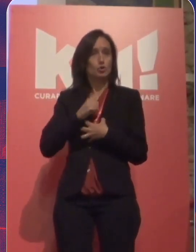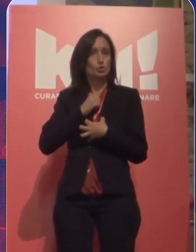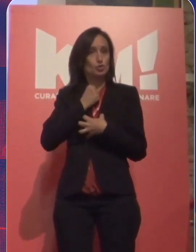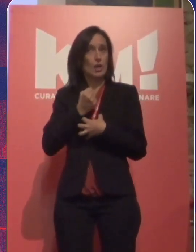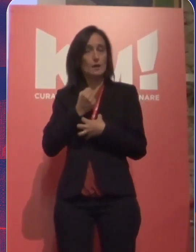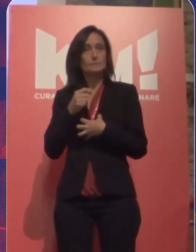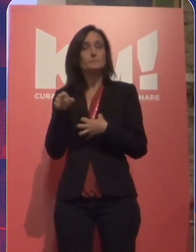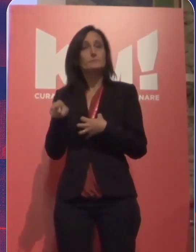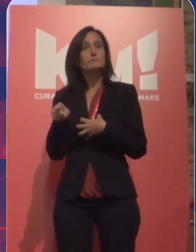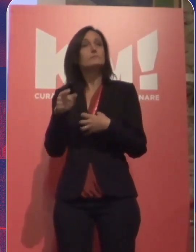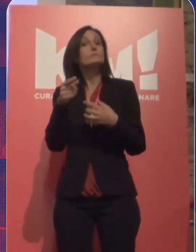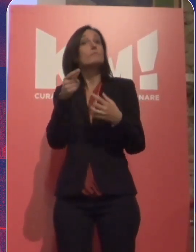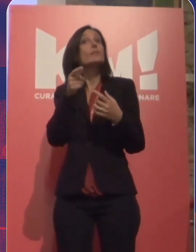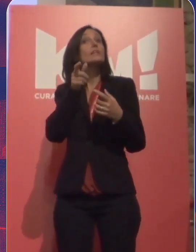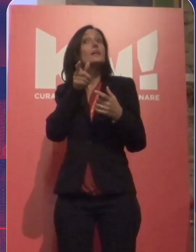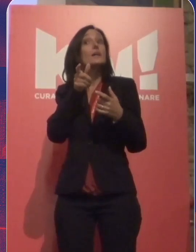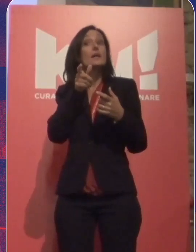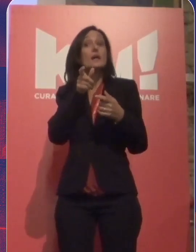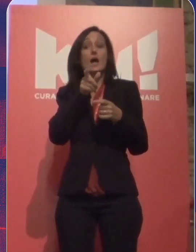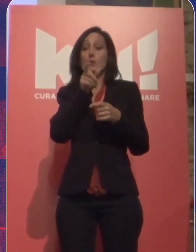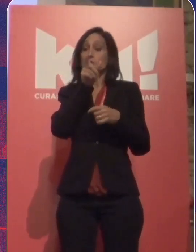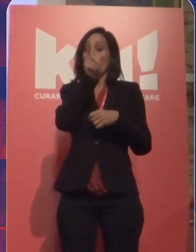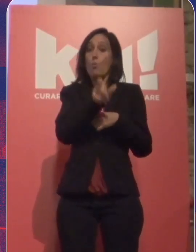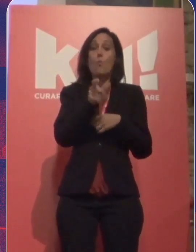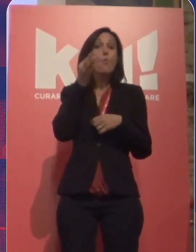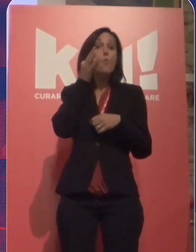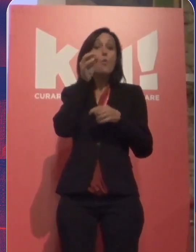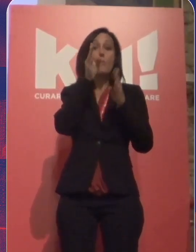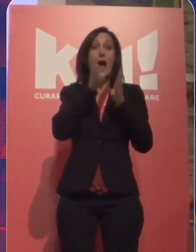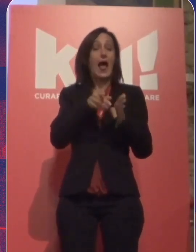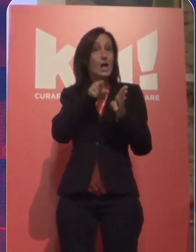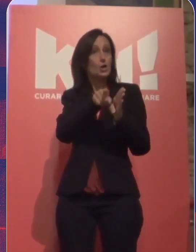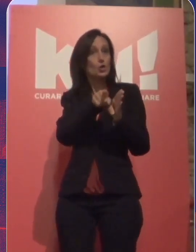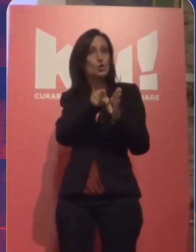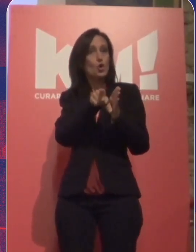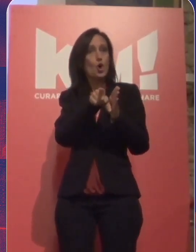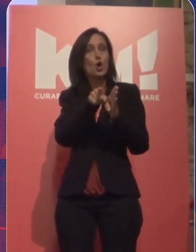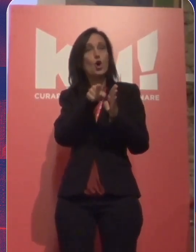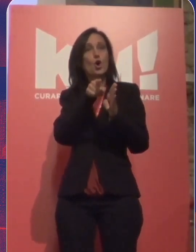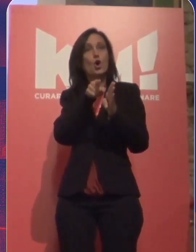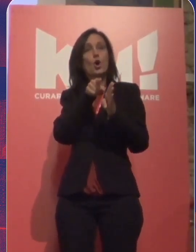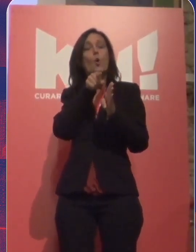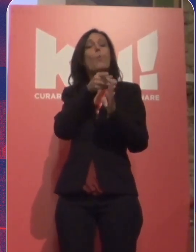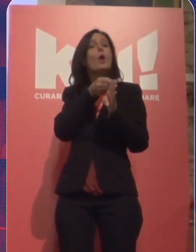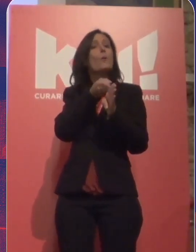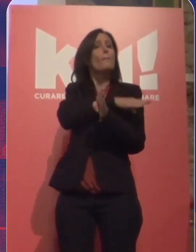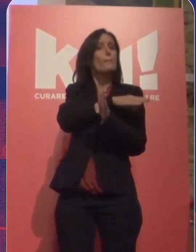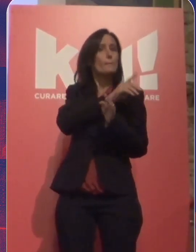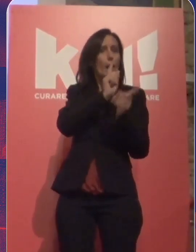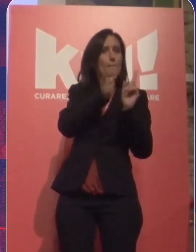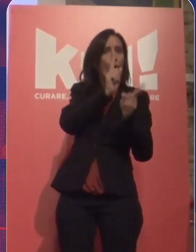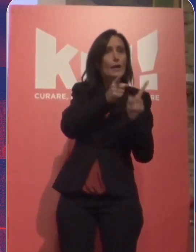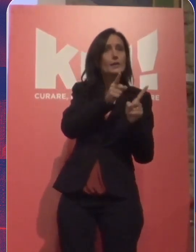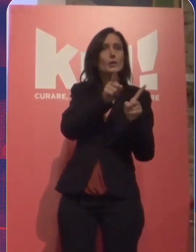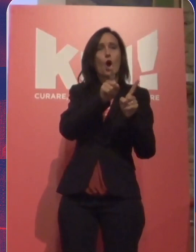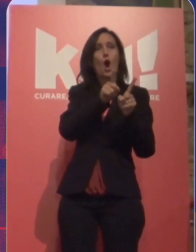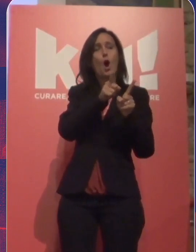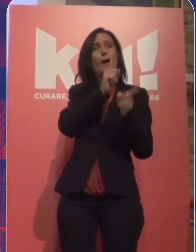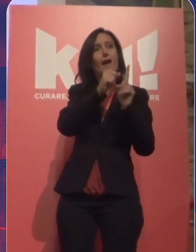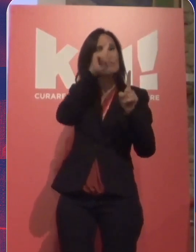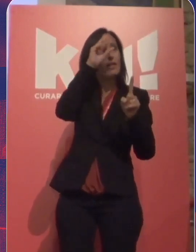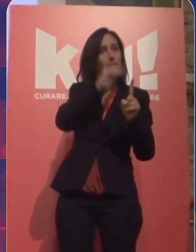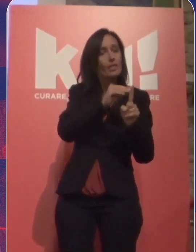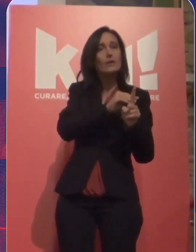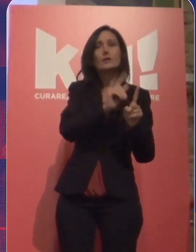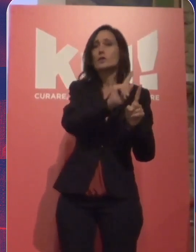diciamo così pre politico e o analfabeta dal punto umano cioè c'è una spinta dell'umano in